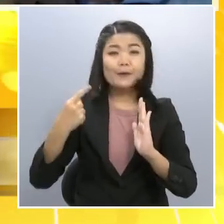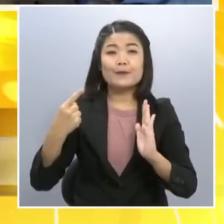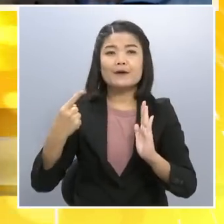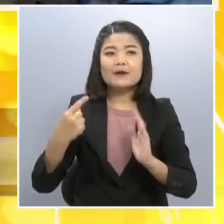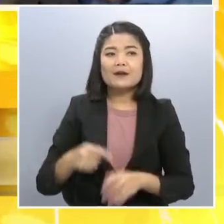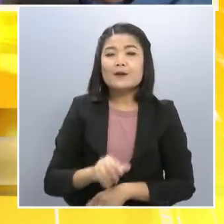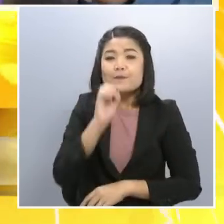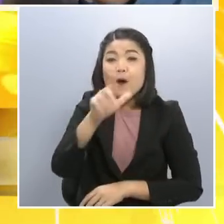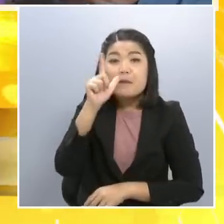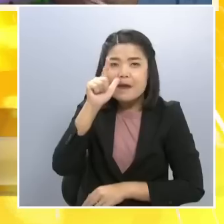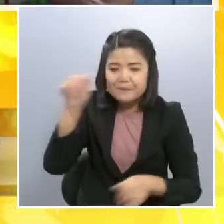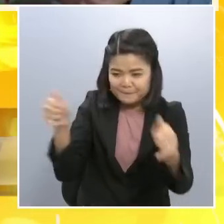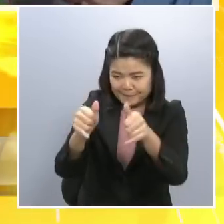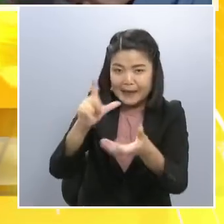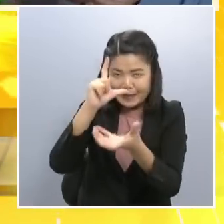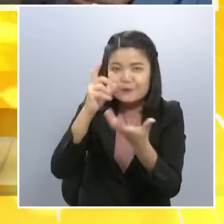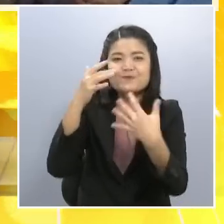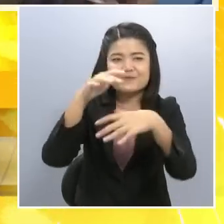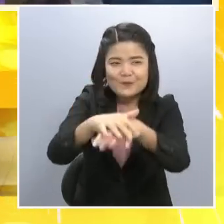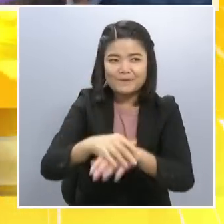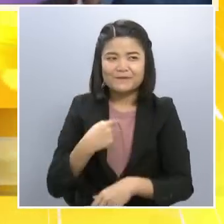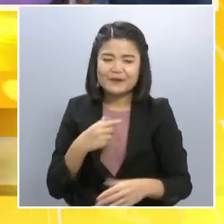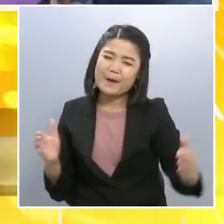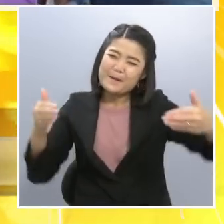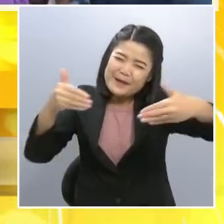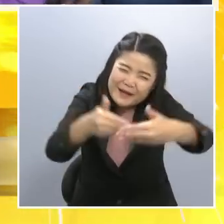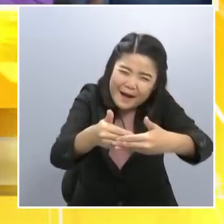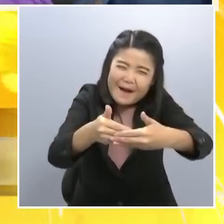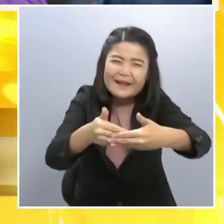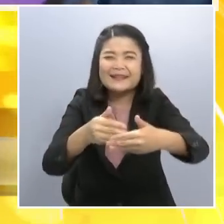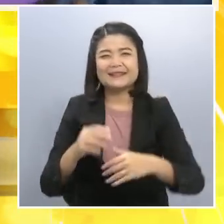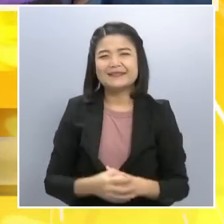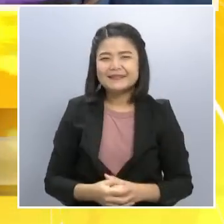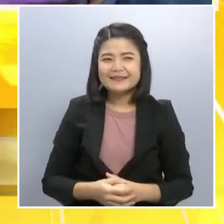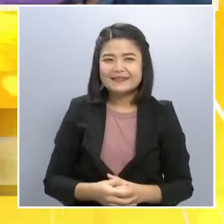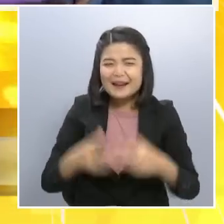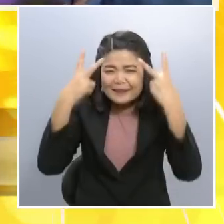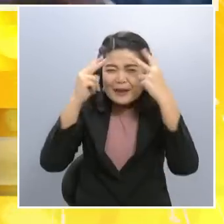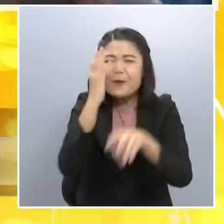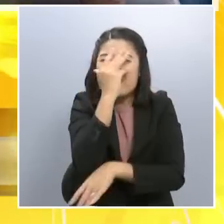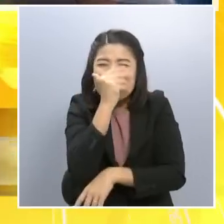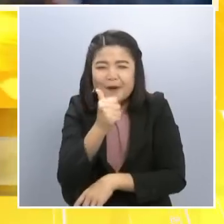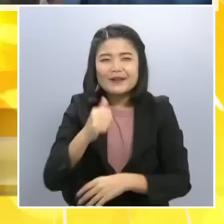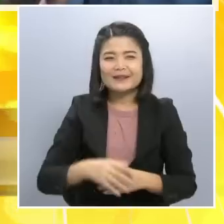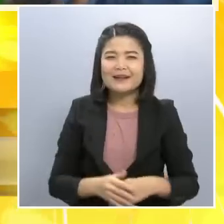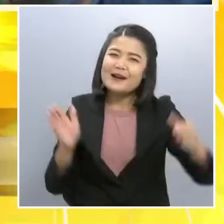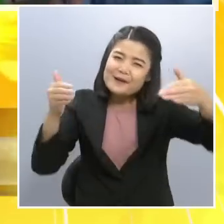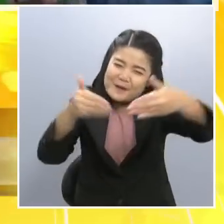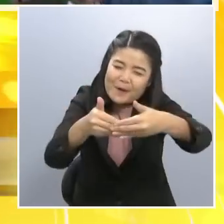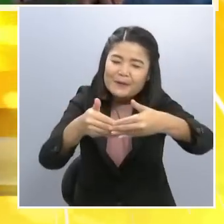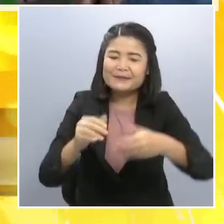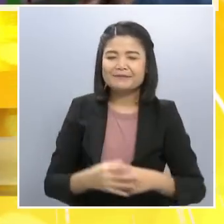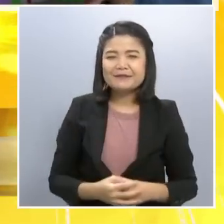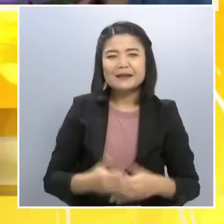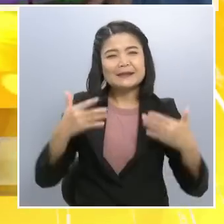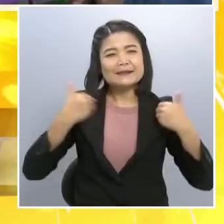าแม่มาถ่ายรูปด้วยกันเราก็เข้าไปกอดเลยนายกรูปหล่อกอดพิธาเลยอุ้ยดีใ